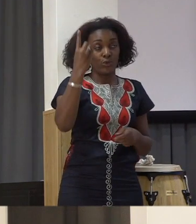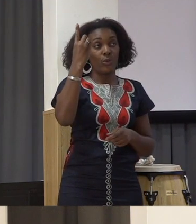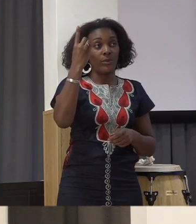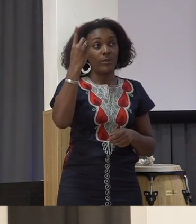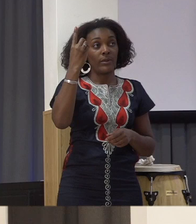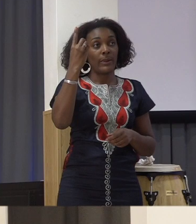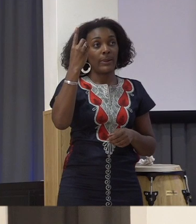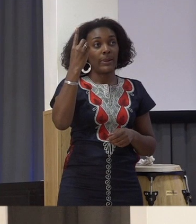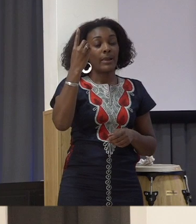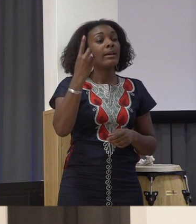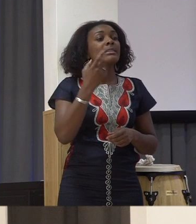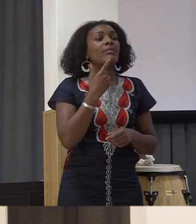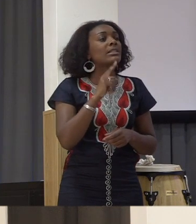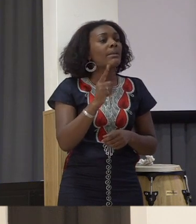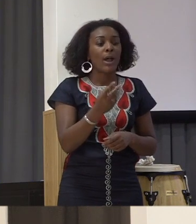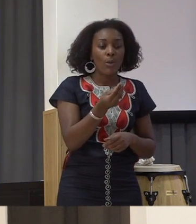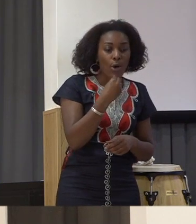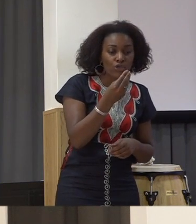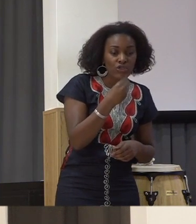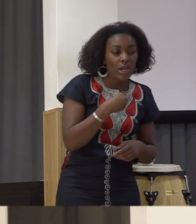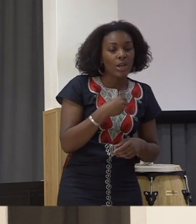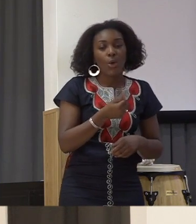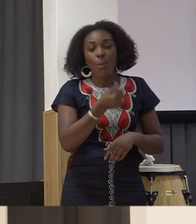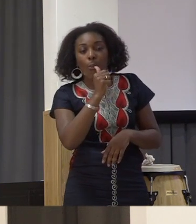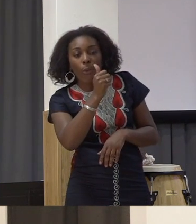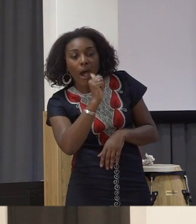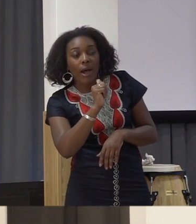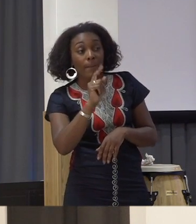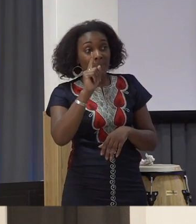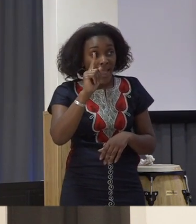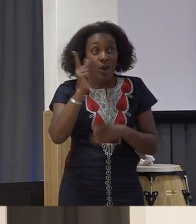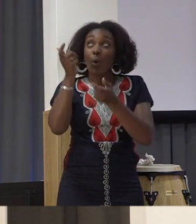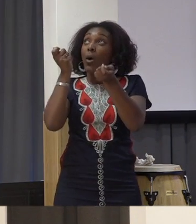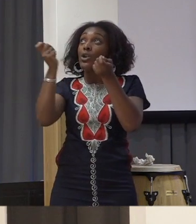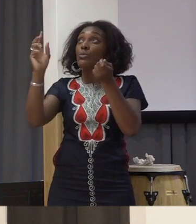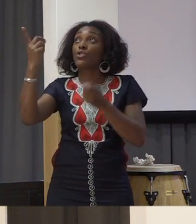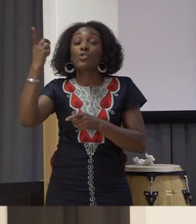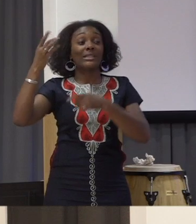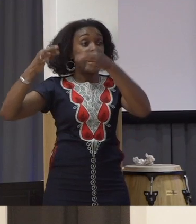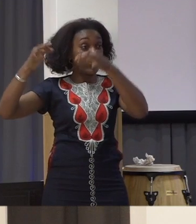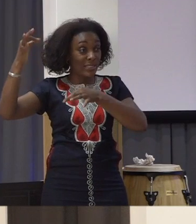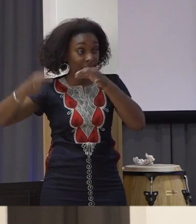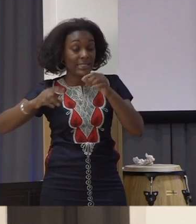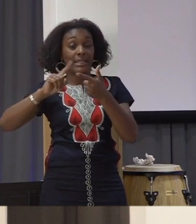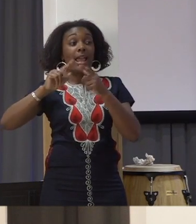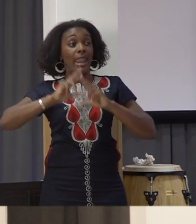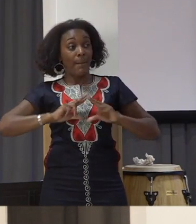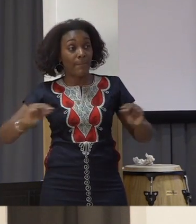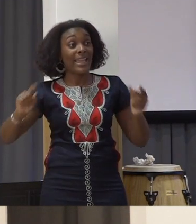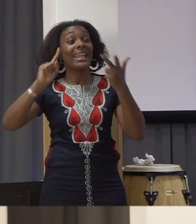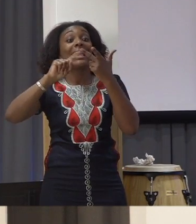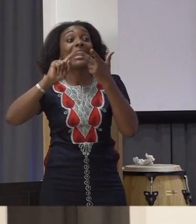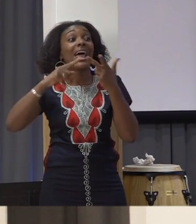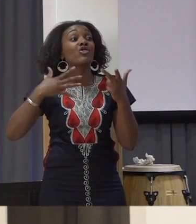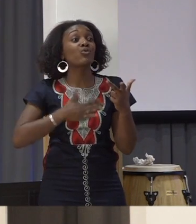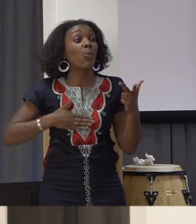Dieu. Ce n'est pas le manger et le boire, mais la justice, la paix, ça on en a parlé le mois dernier, et la joie, mais pas